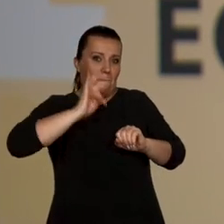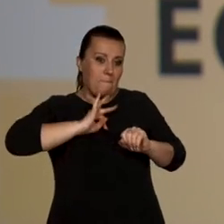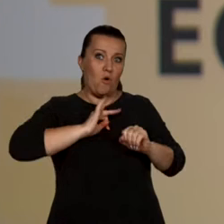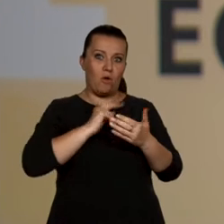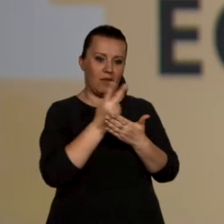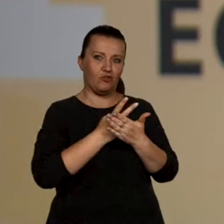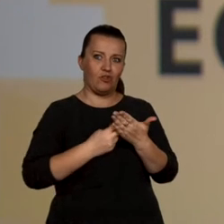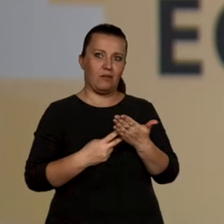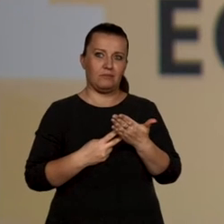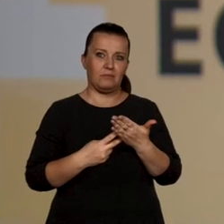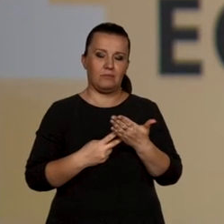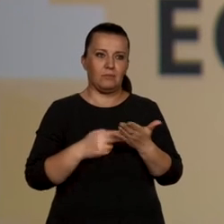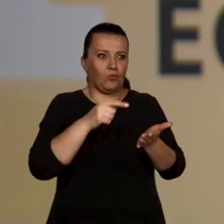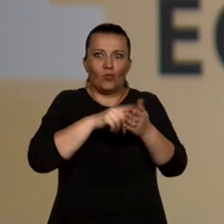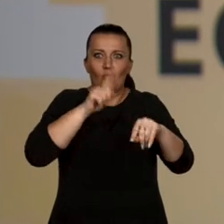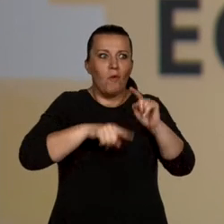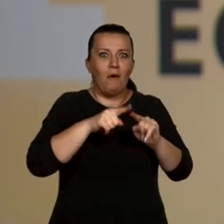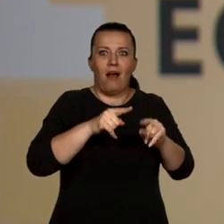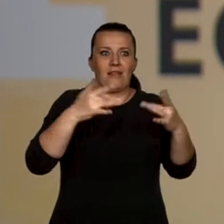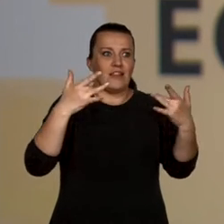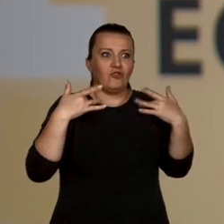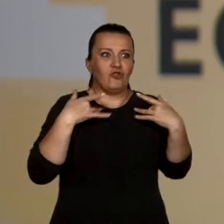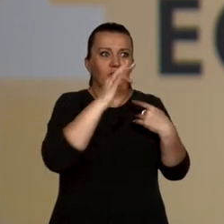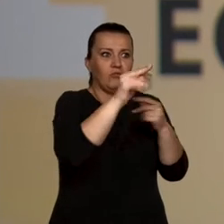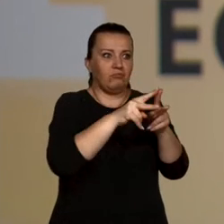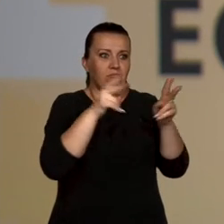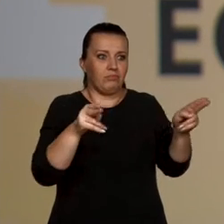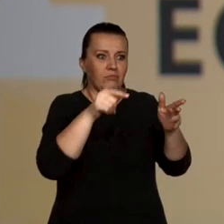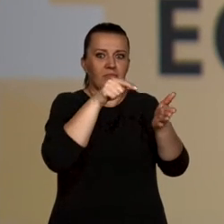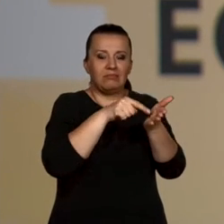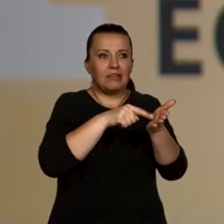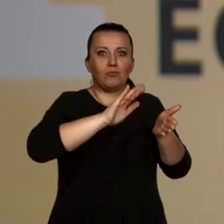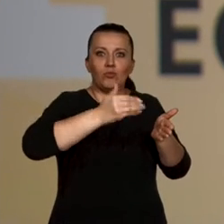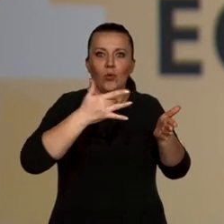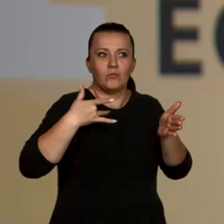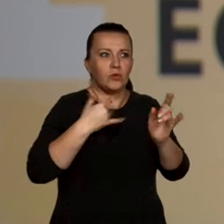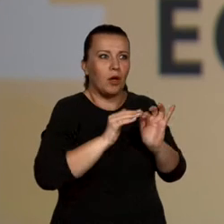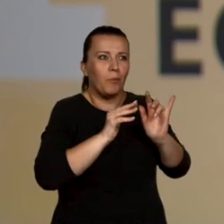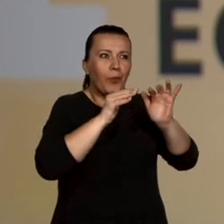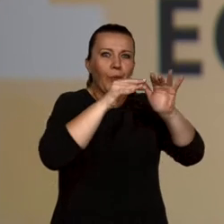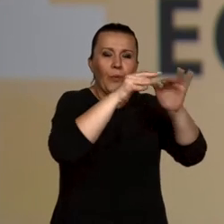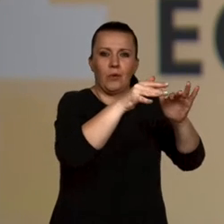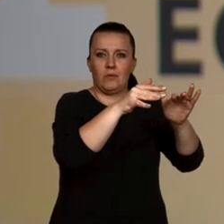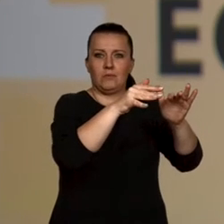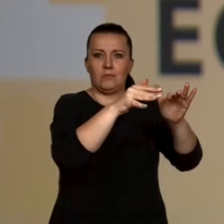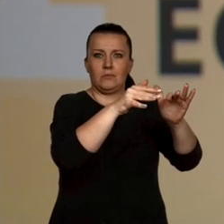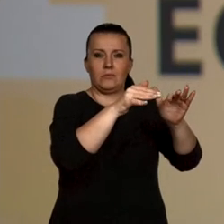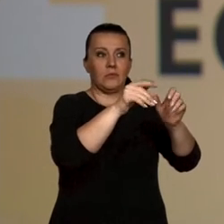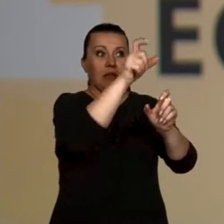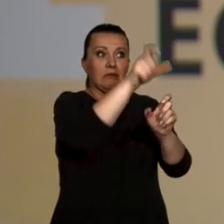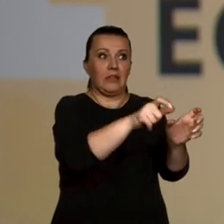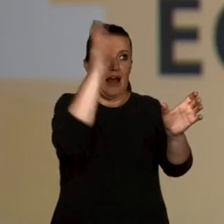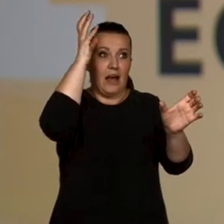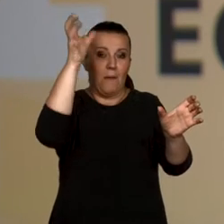że ich czasy na nich oddziałują, że one są w jakiś sposób dla nich kształtujące, że